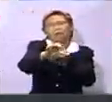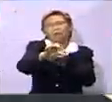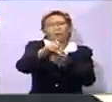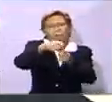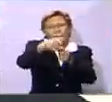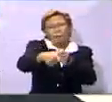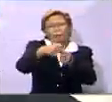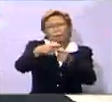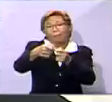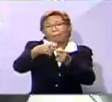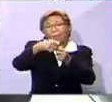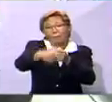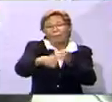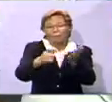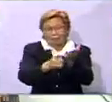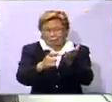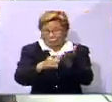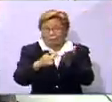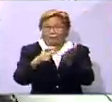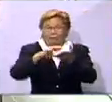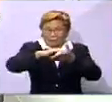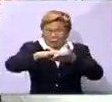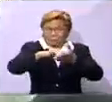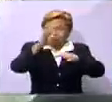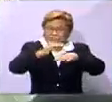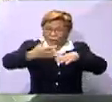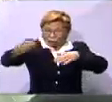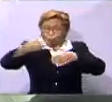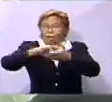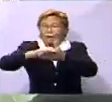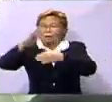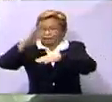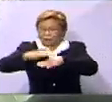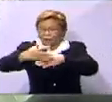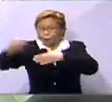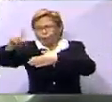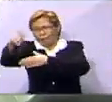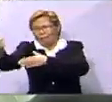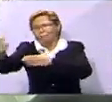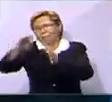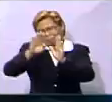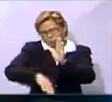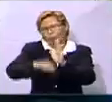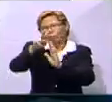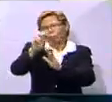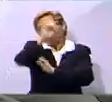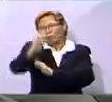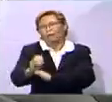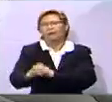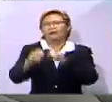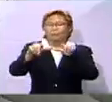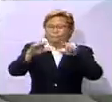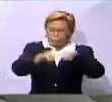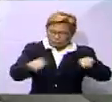bayaran tanpa tunai seperti kad MyRapid Touch & Go atau kad Touch & Go yang lain. Di samping itu, golongan